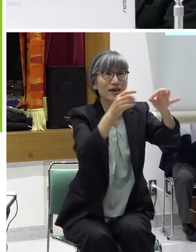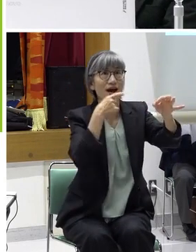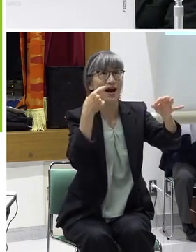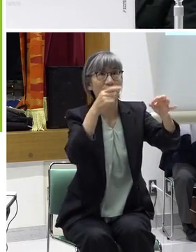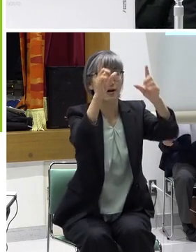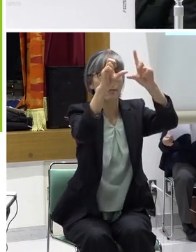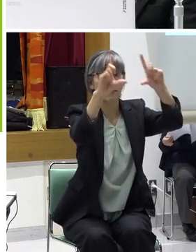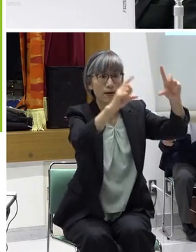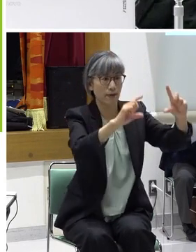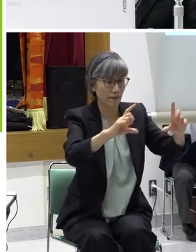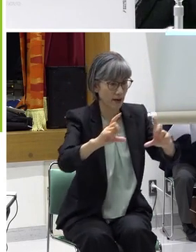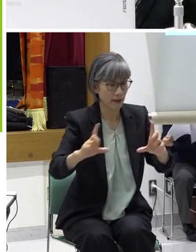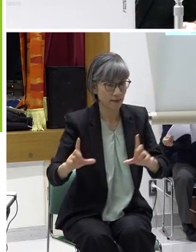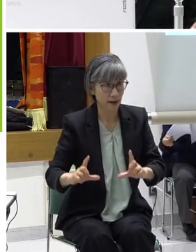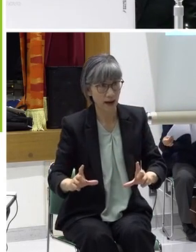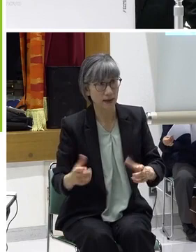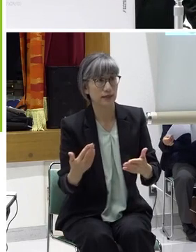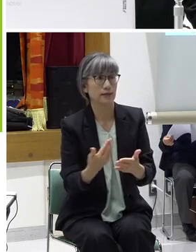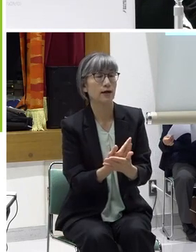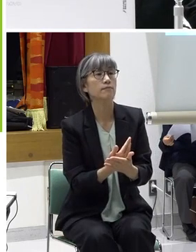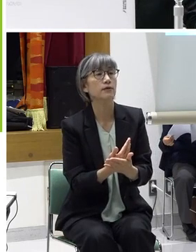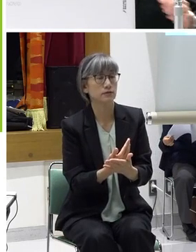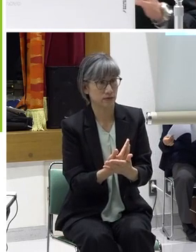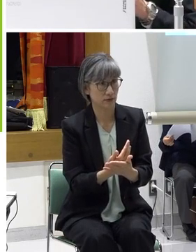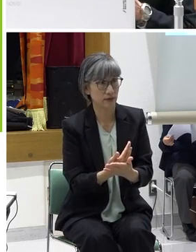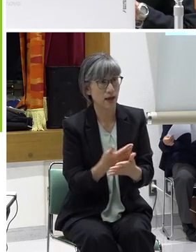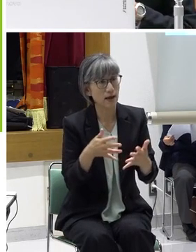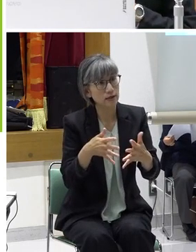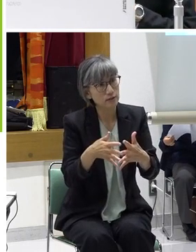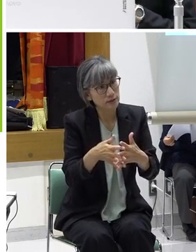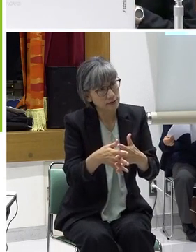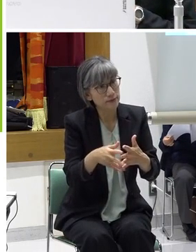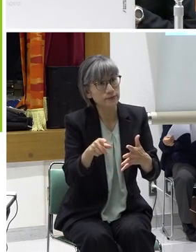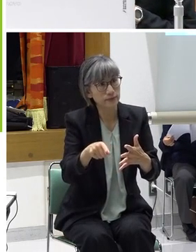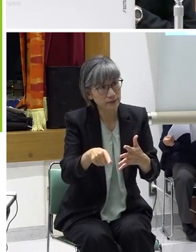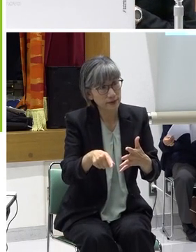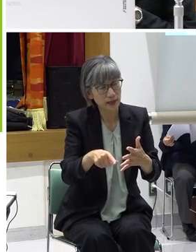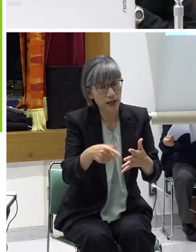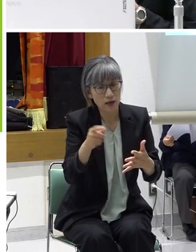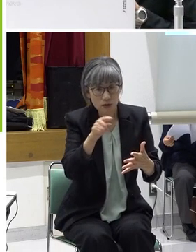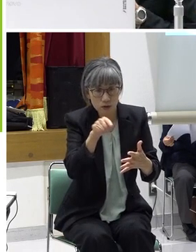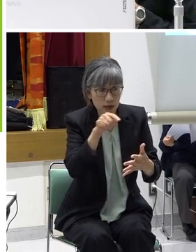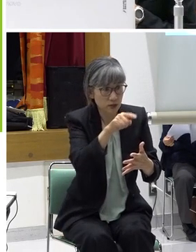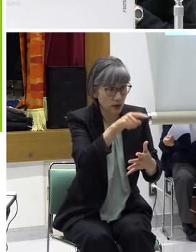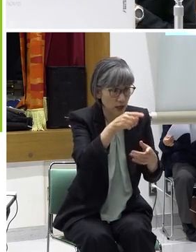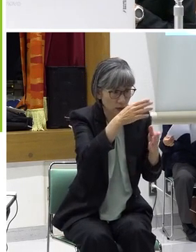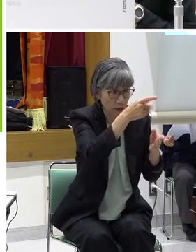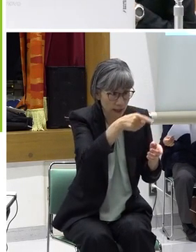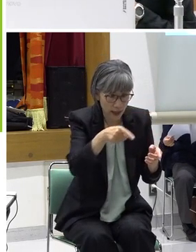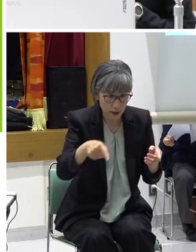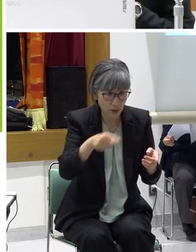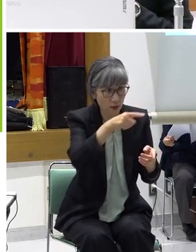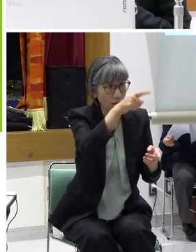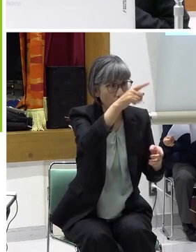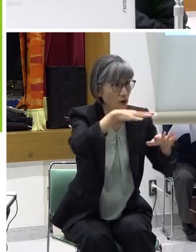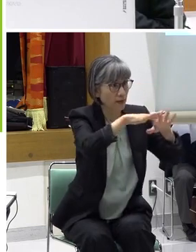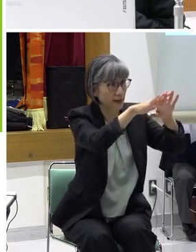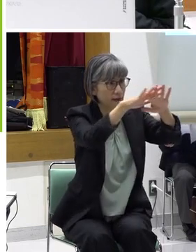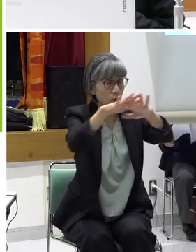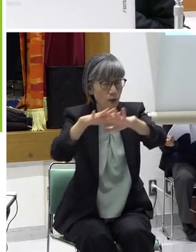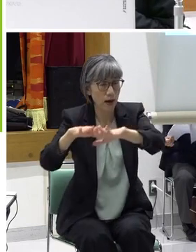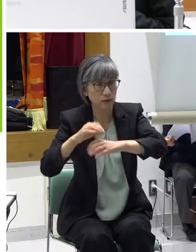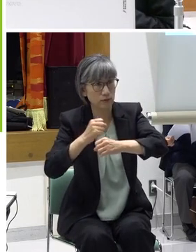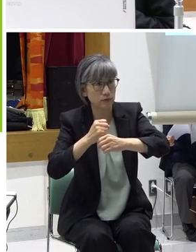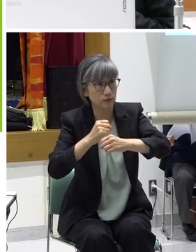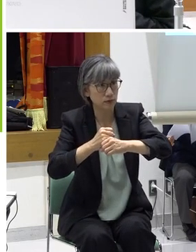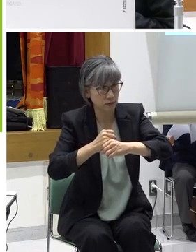ということでございますので、シームレス化し、それぞれの経路のネットワーク化を図ってまい